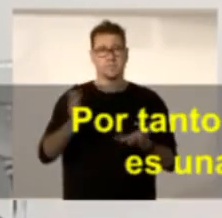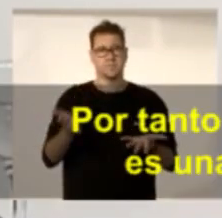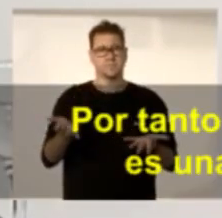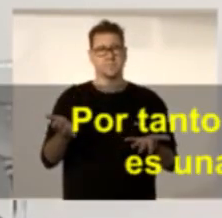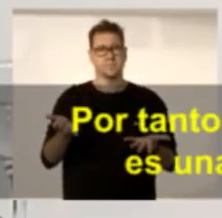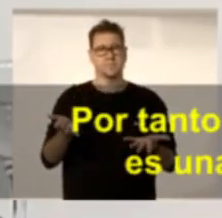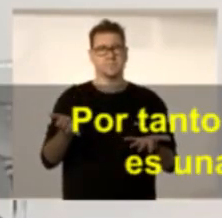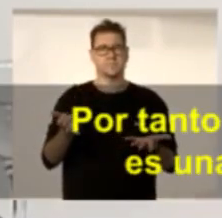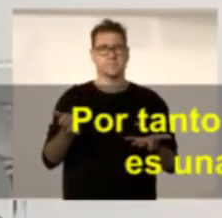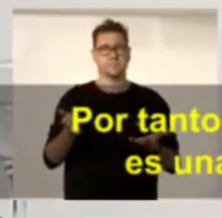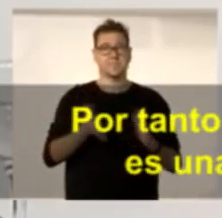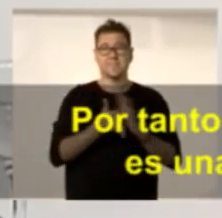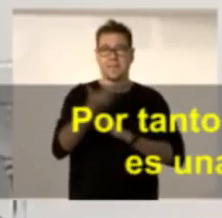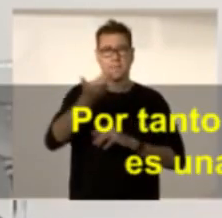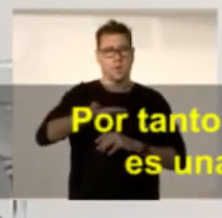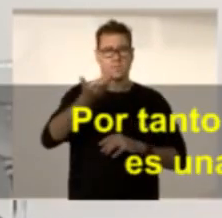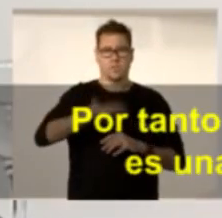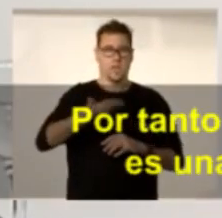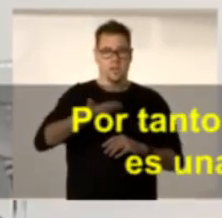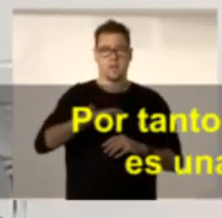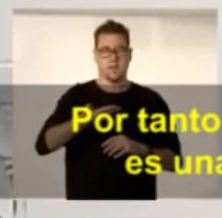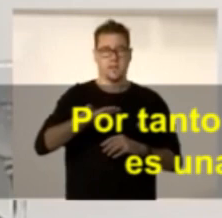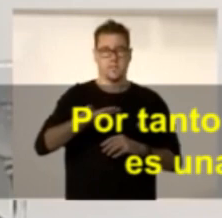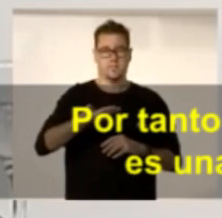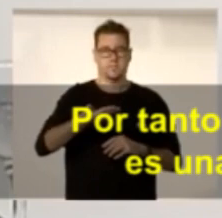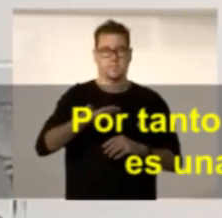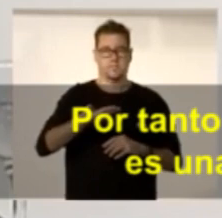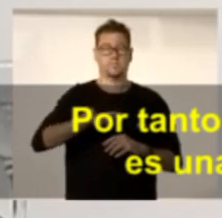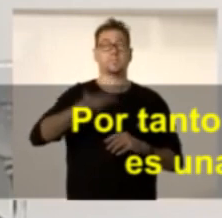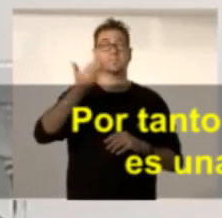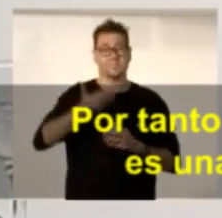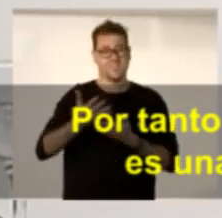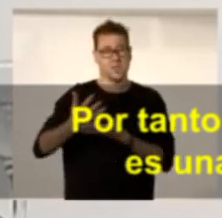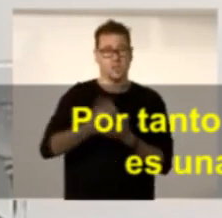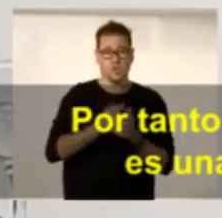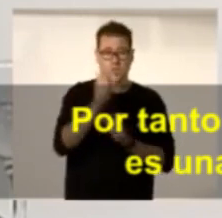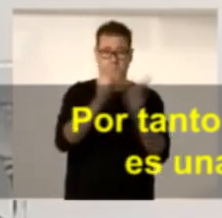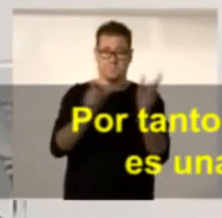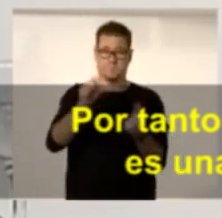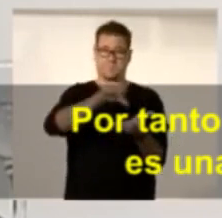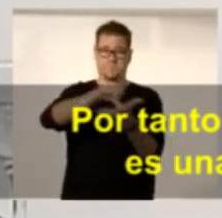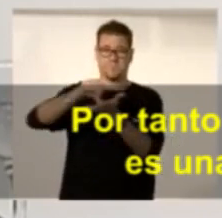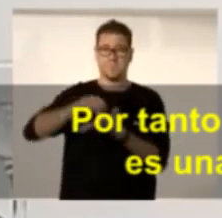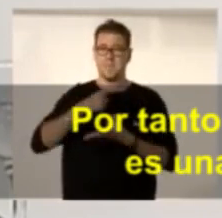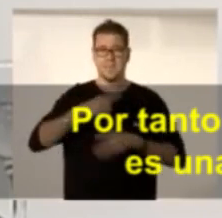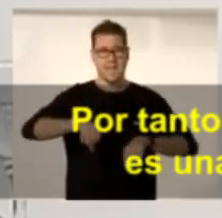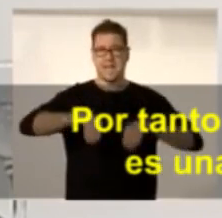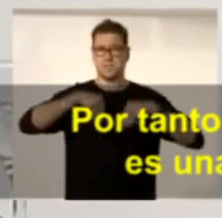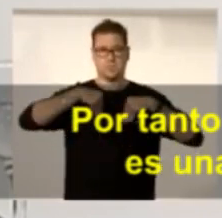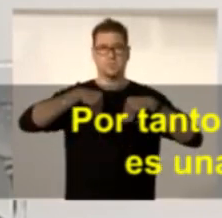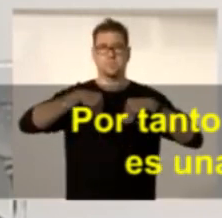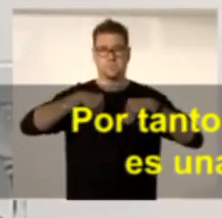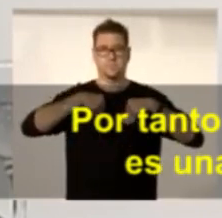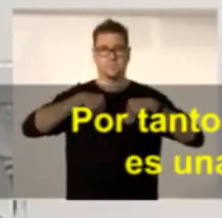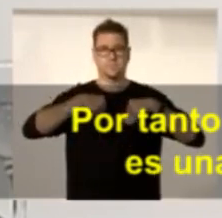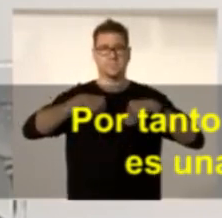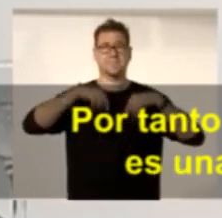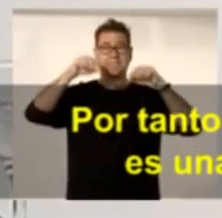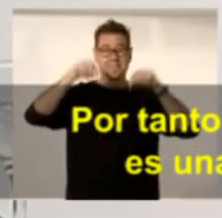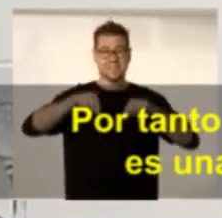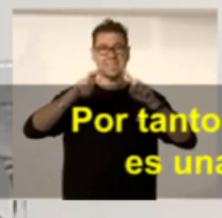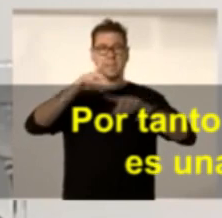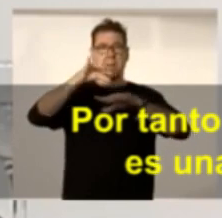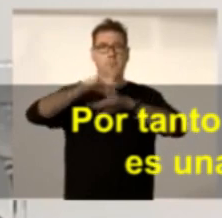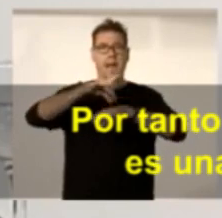Per tant, és molt important que tota la ciutadania assumisca que això és